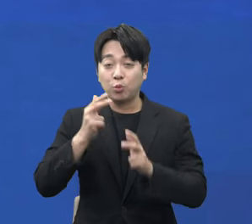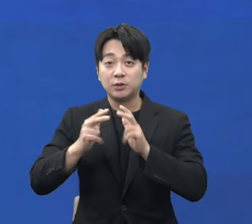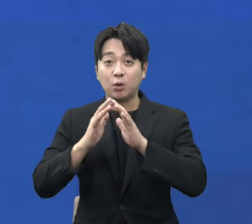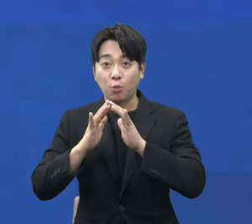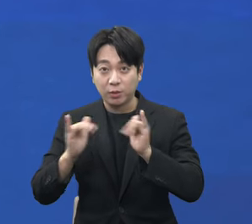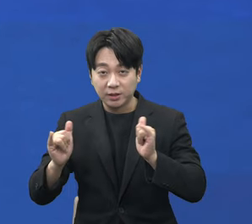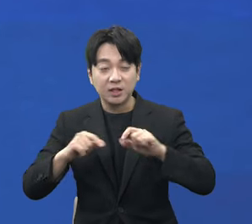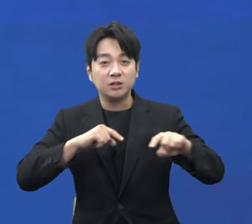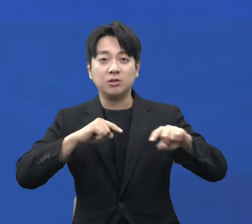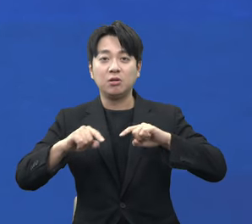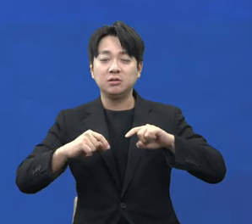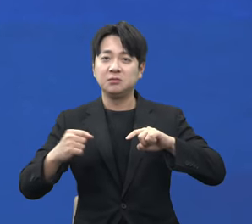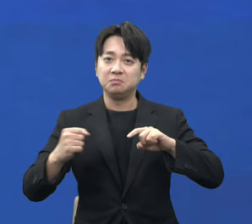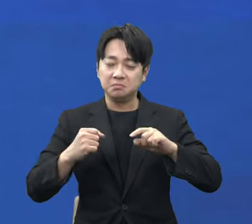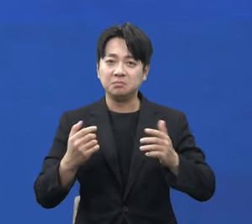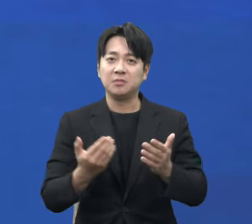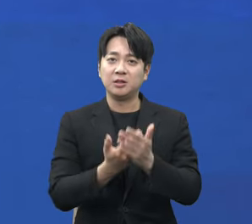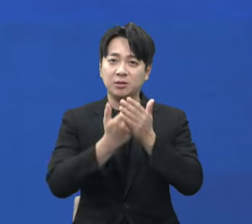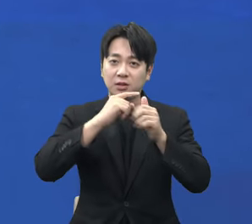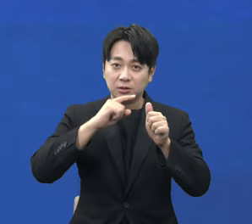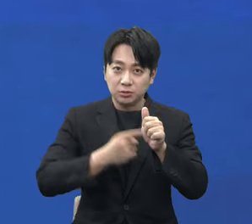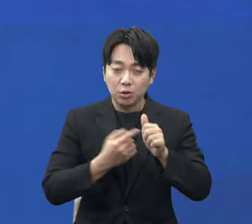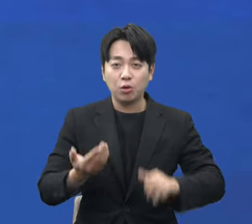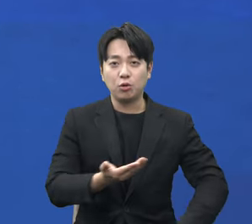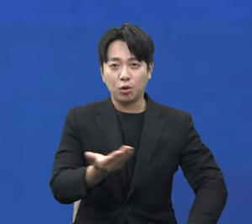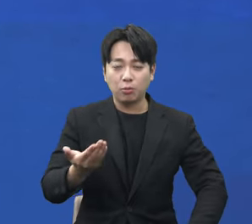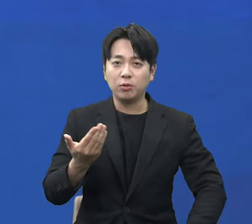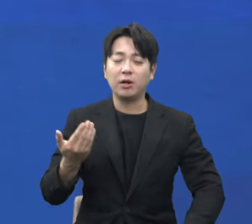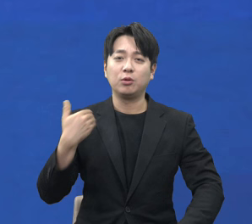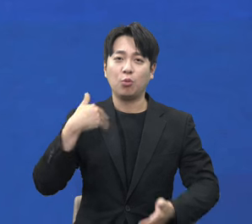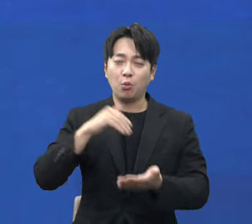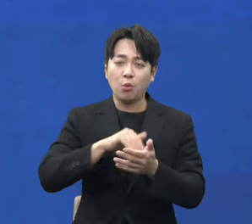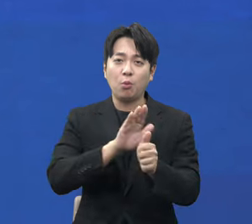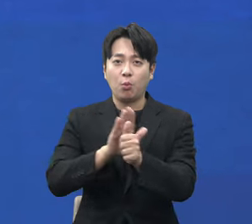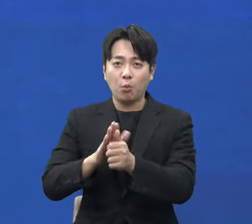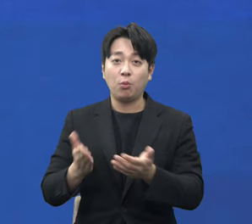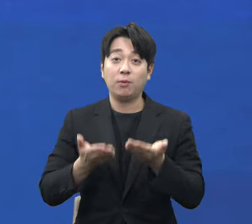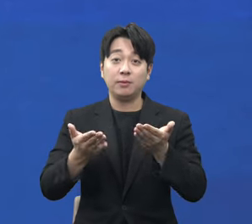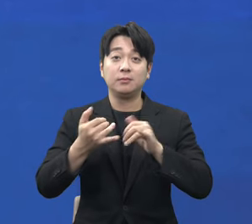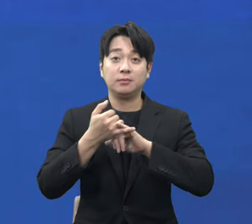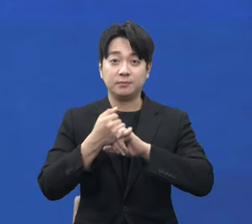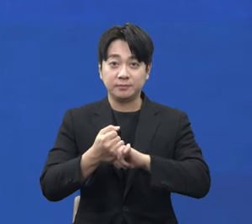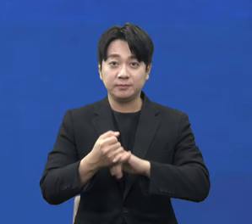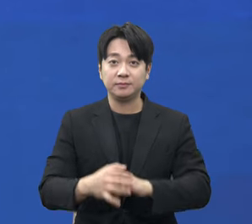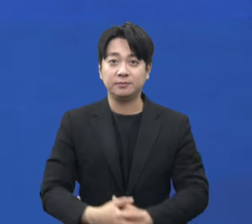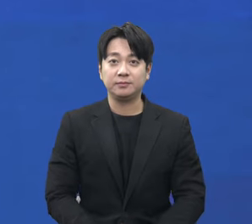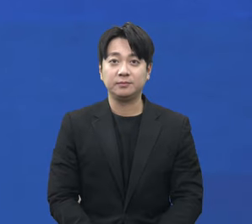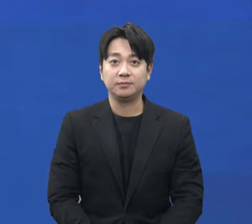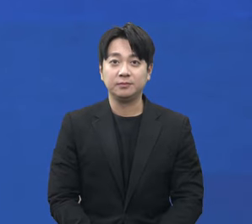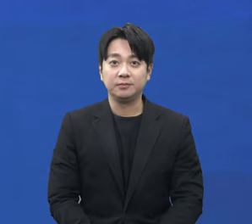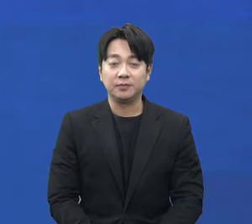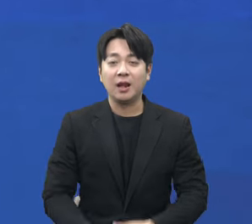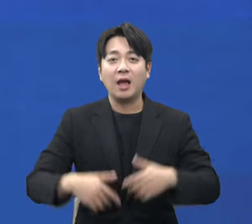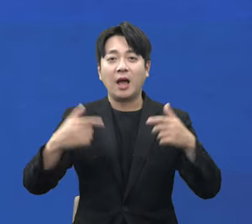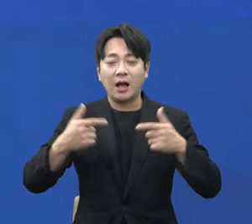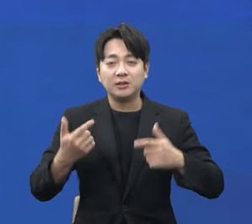그런 법안들과 제도 개선으로 여러분들에 대해 보답하겠습니다. 소상공인 여러분들과 늘